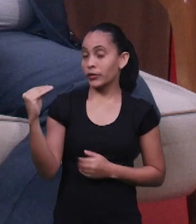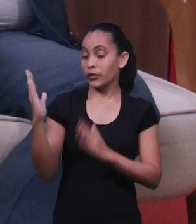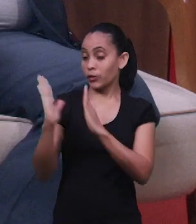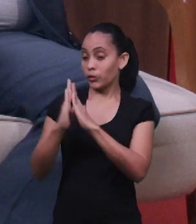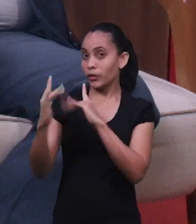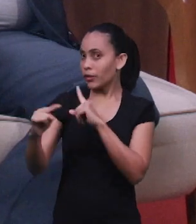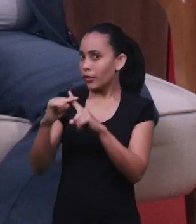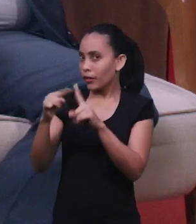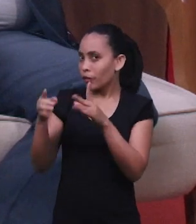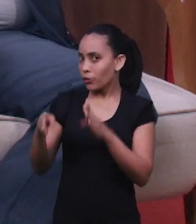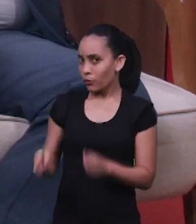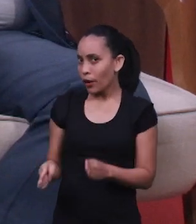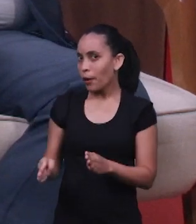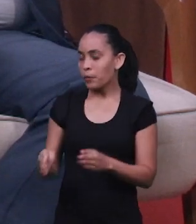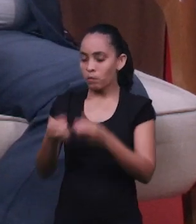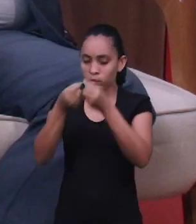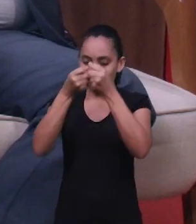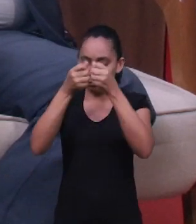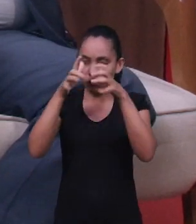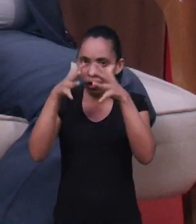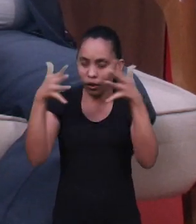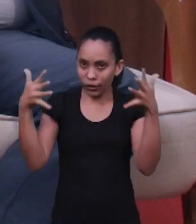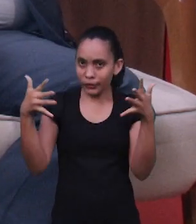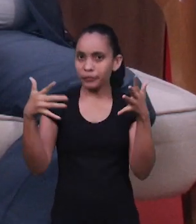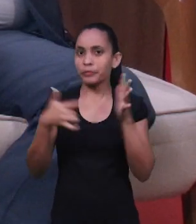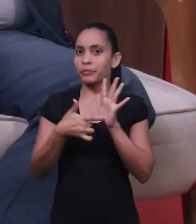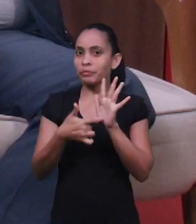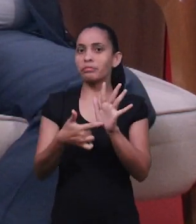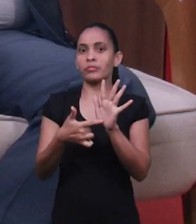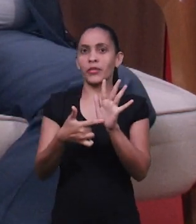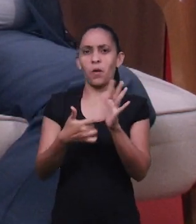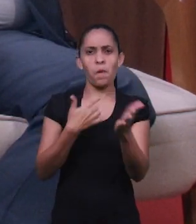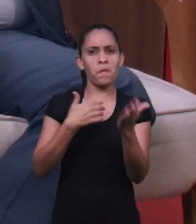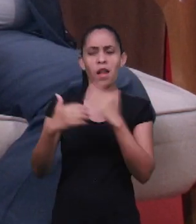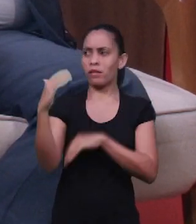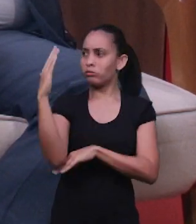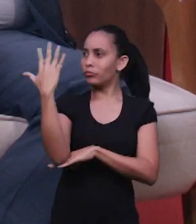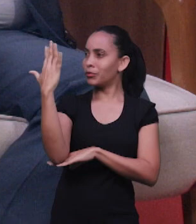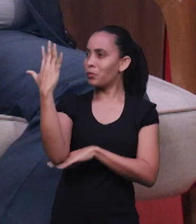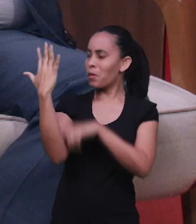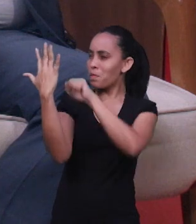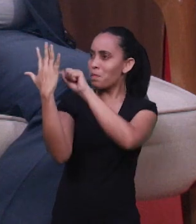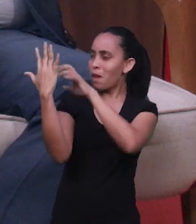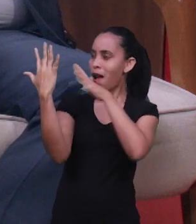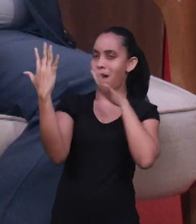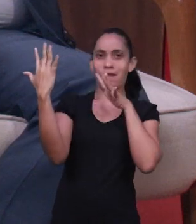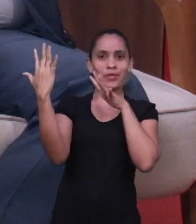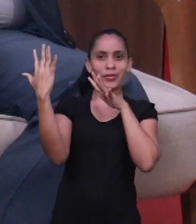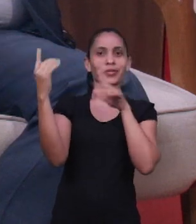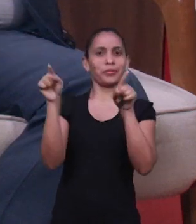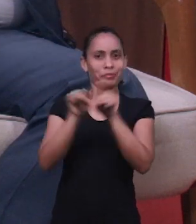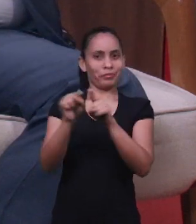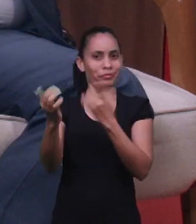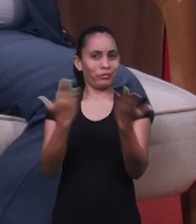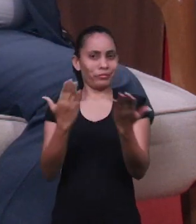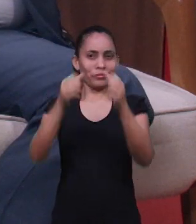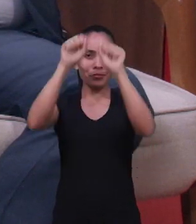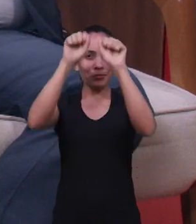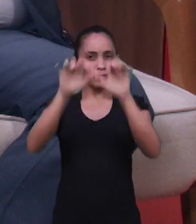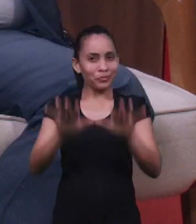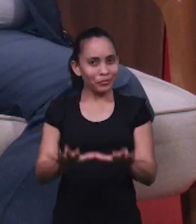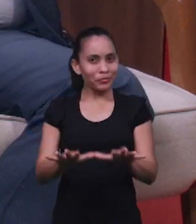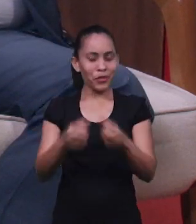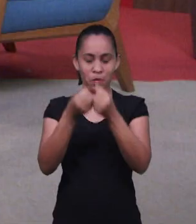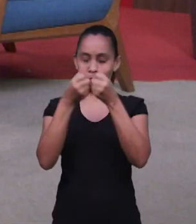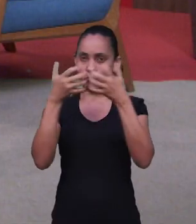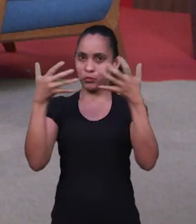donc, dans la vie de l'Église, qui fait le reflet comme le miroir de cette bénédiction.